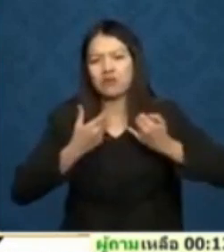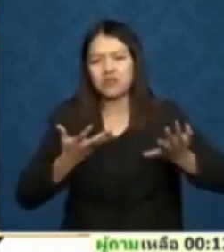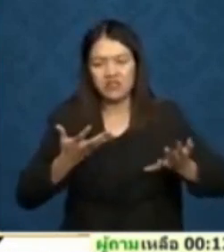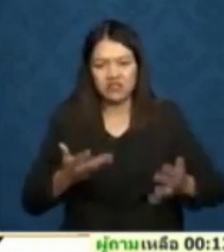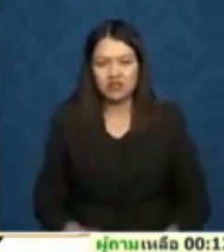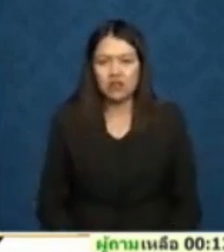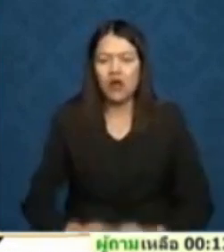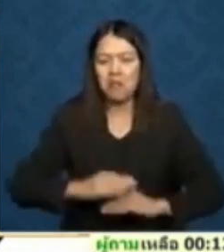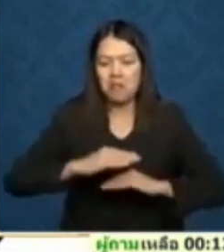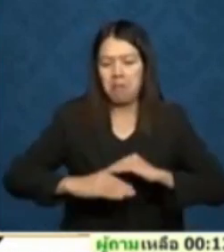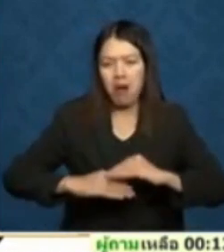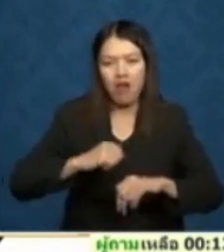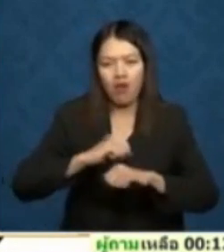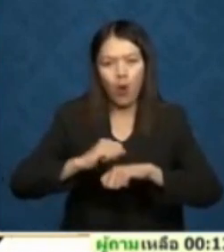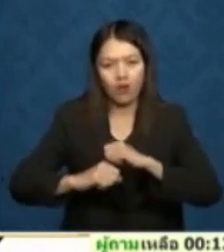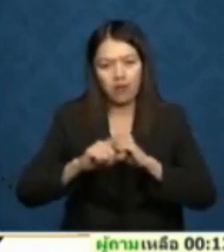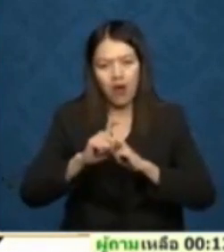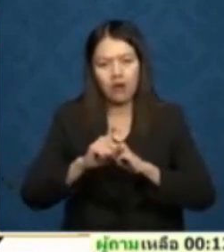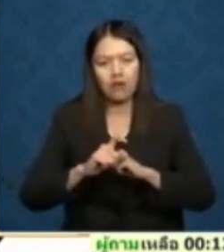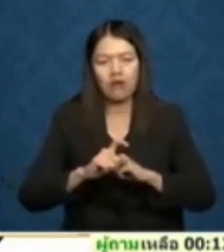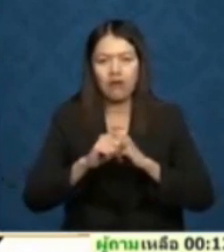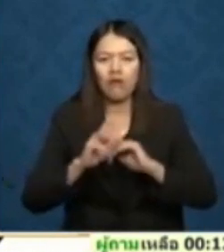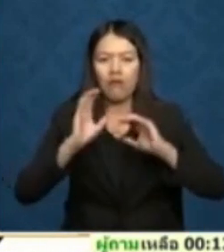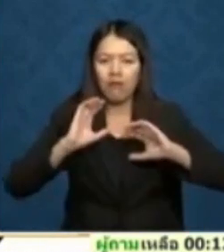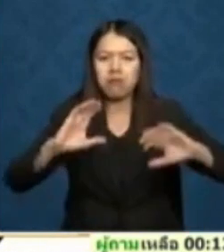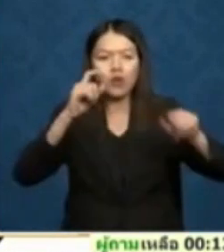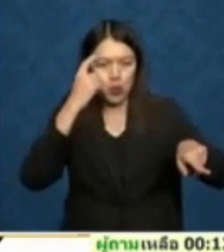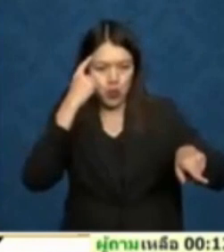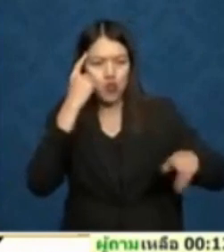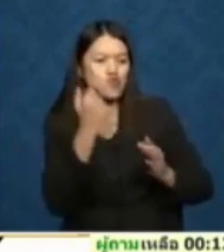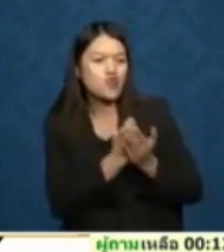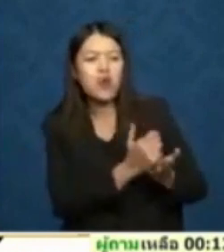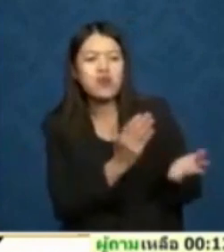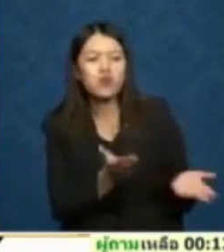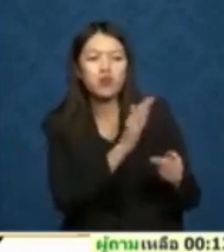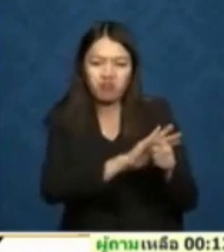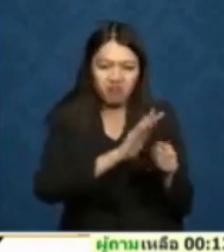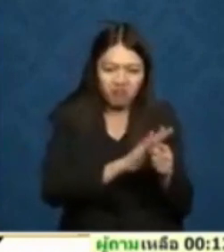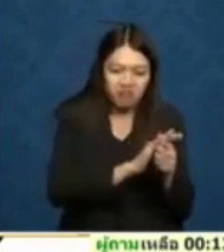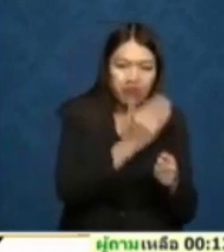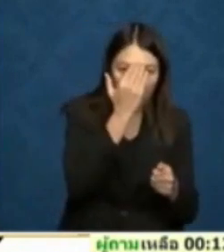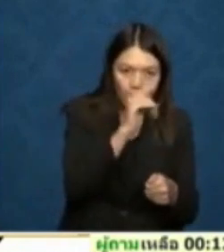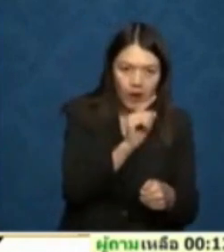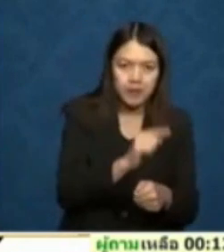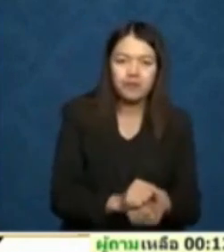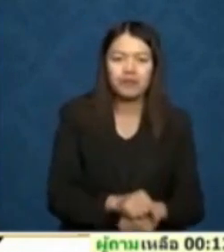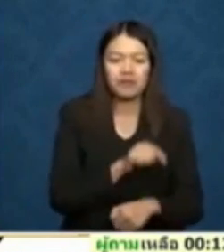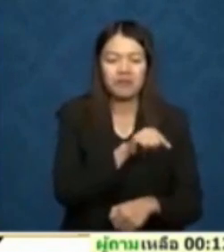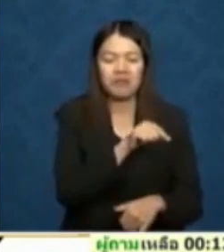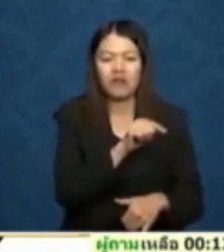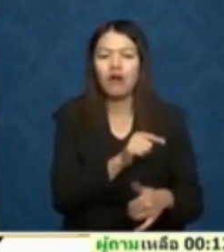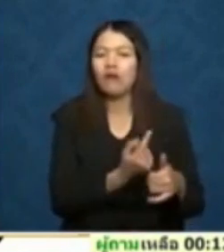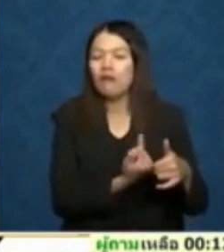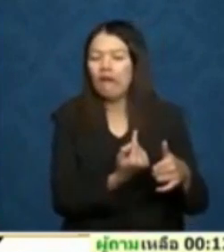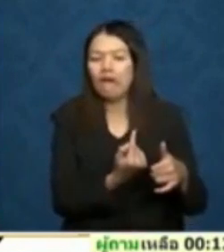จะสร้างไม่ได้เลยถ้าไม่ได้มีเจ้าหน้าที่รัฐระดับสูงรู้เห็นเป็นใจทั้งหมดทั้งมวลนี้ผู้ต้องหารายนี้เป็นเพียงหนึ่งในอีกหล